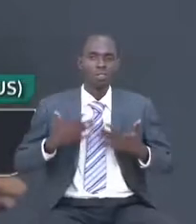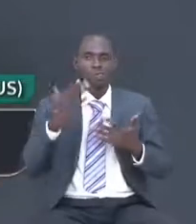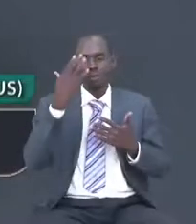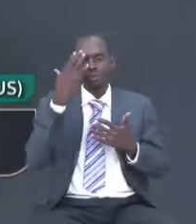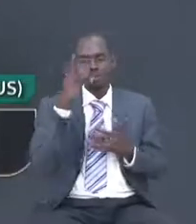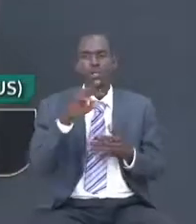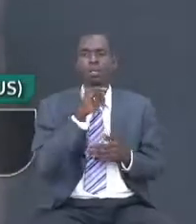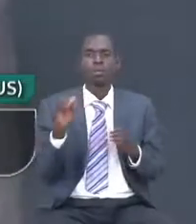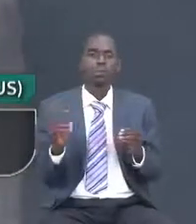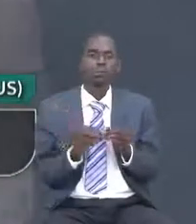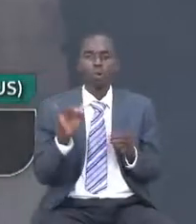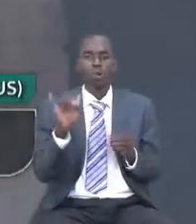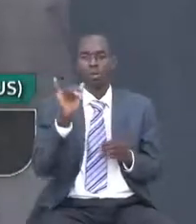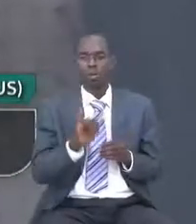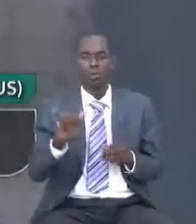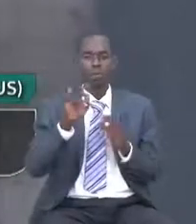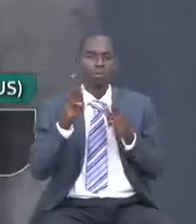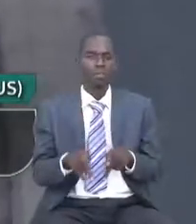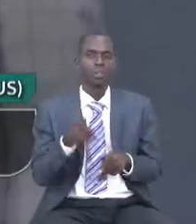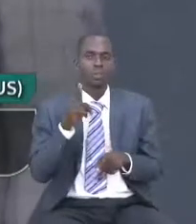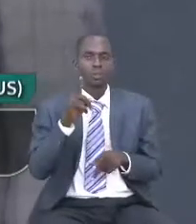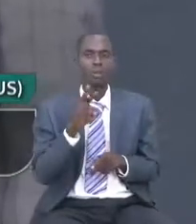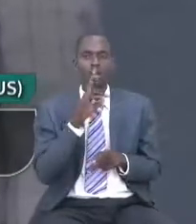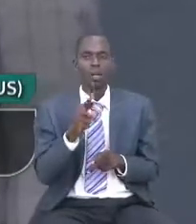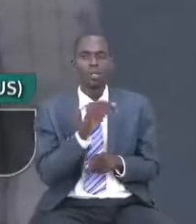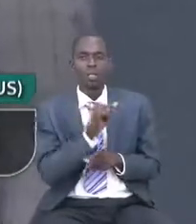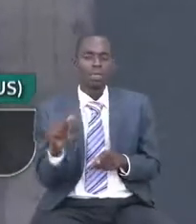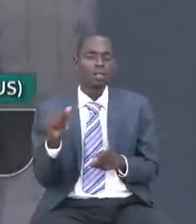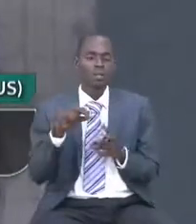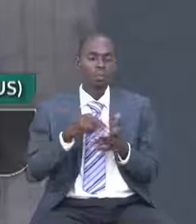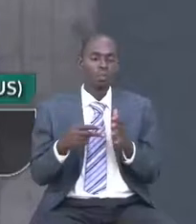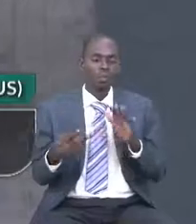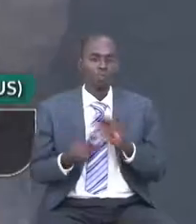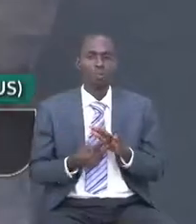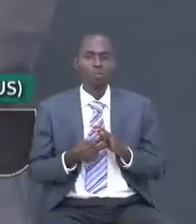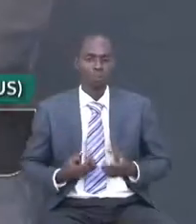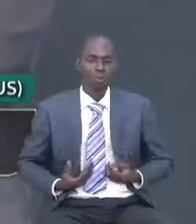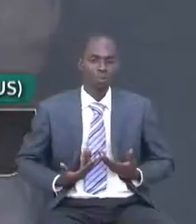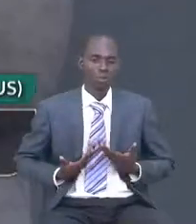vie, tu sais que tu n'es plus qu'une personne ordinaire. Tu es